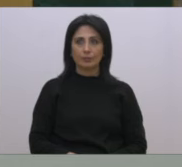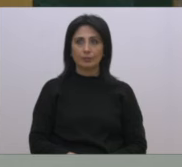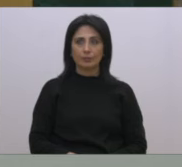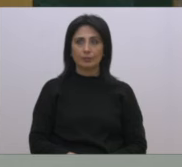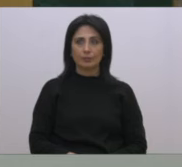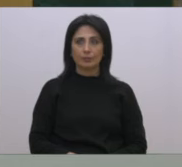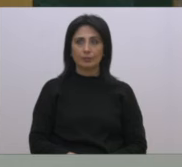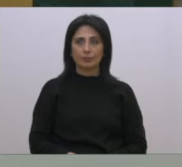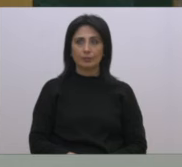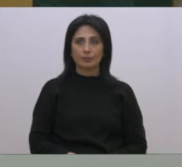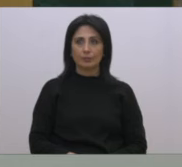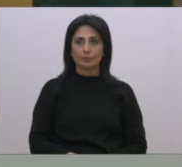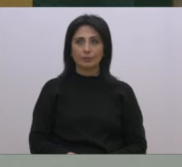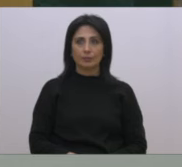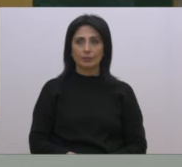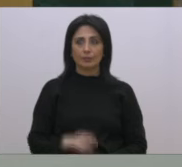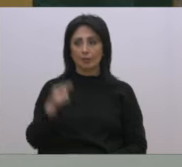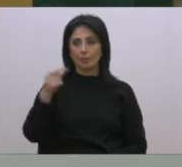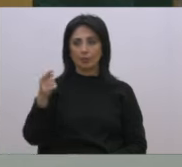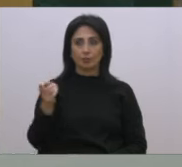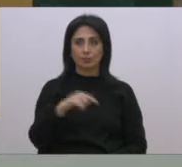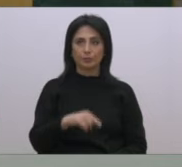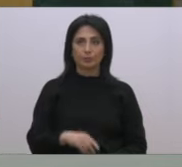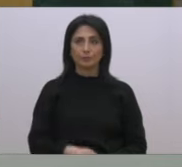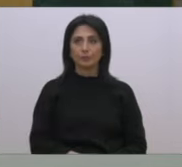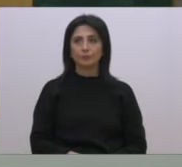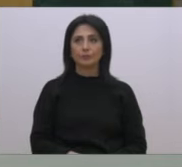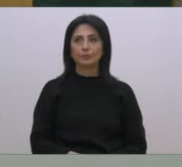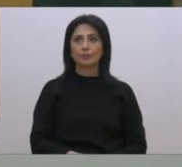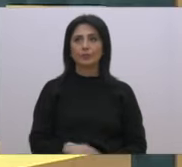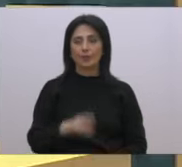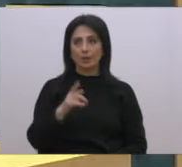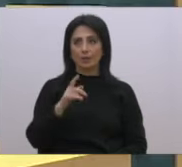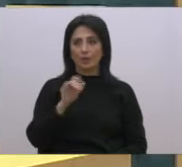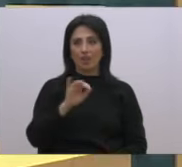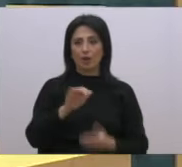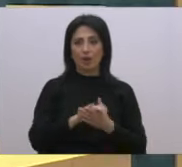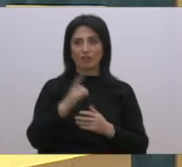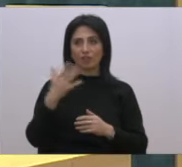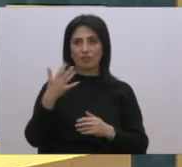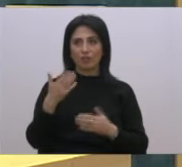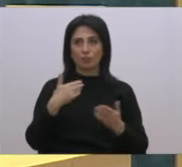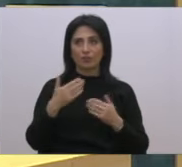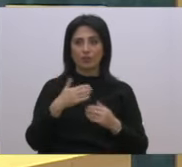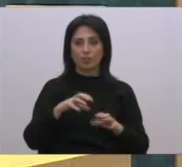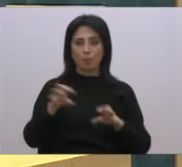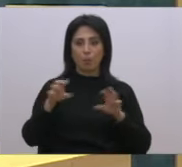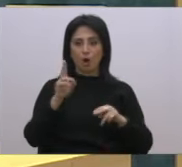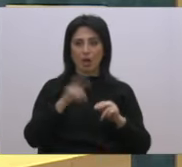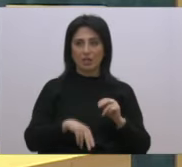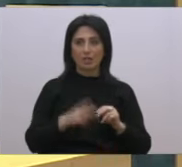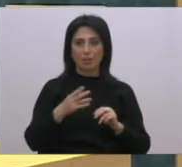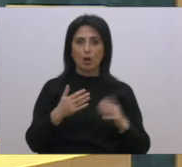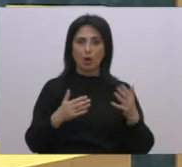დავაკლოთ უნდა მაშინ შემდეგ გამოსვლას ერთი წუთი დავუმატეთ. კავშირის ხელით მოგვიწოდებს და ერთი ხელით მოგვიწოდებს დეპოლარიზაციისკენ, მეორე